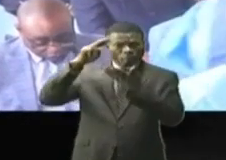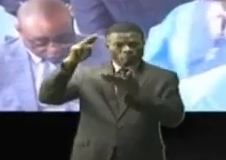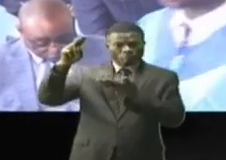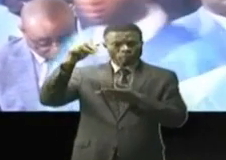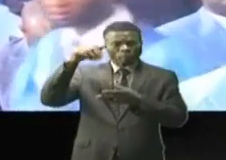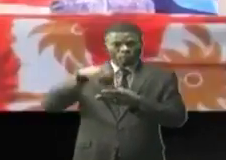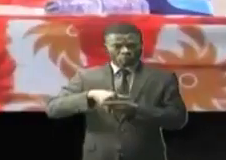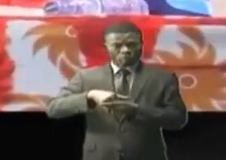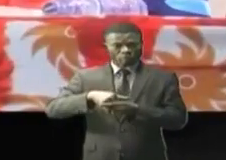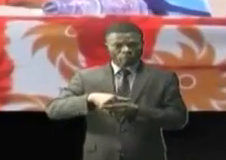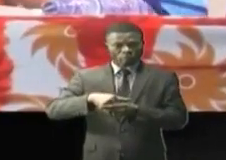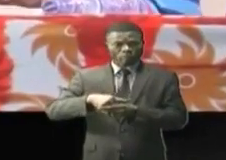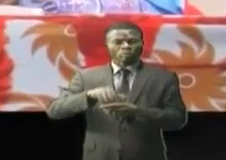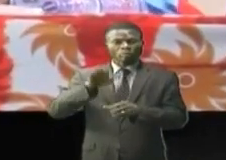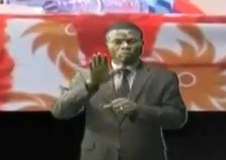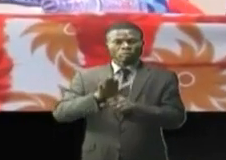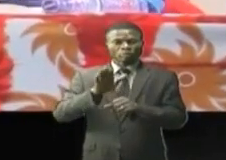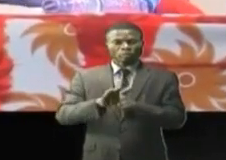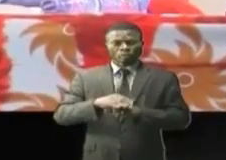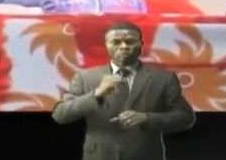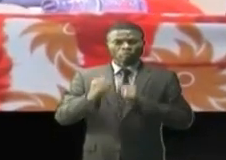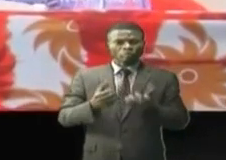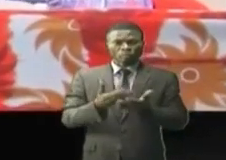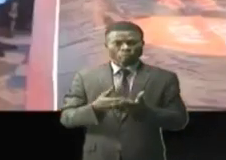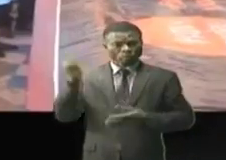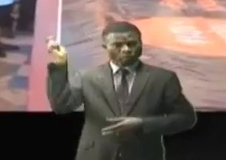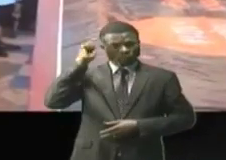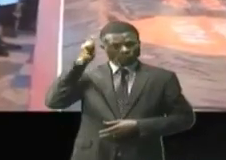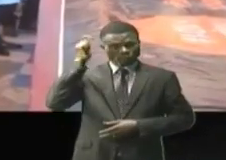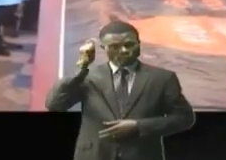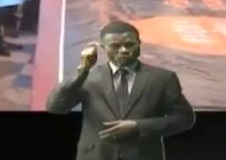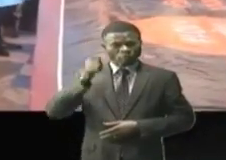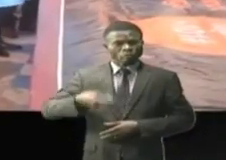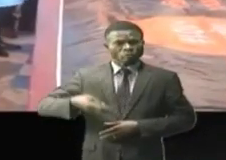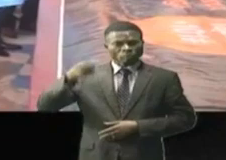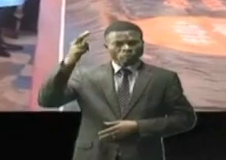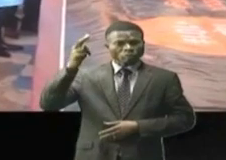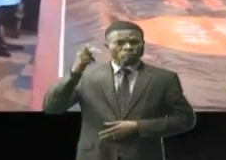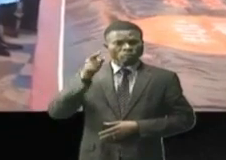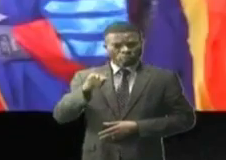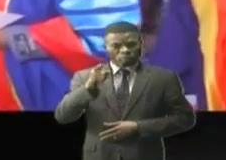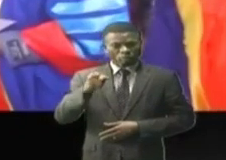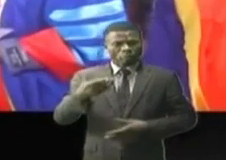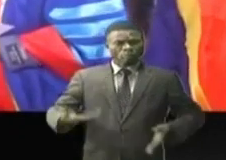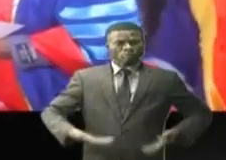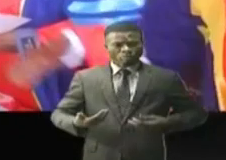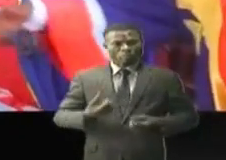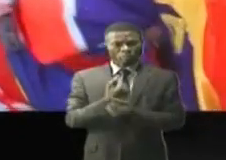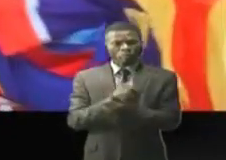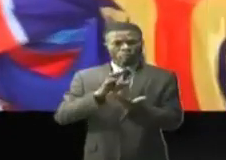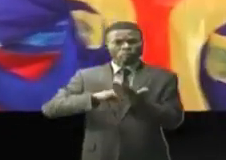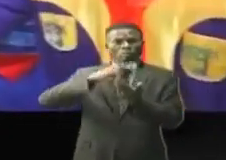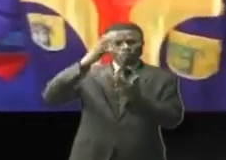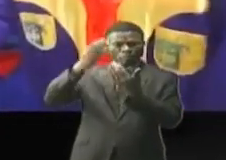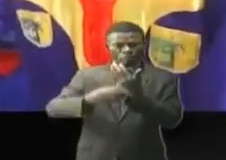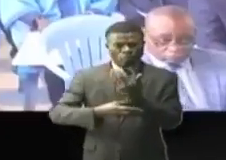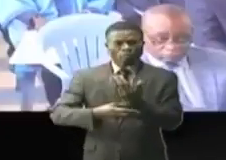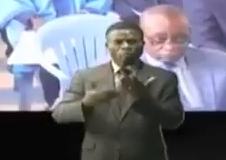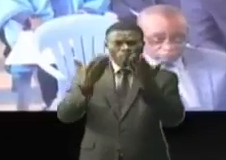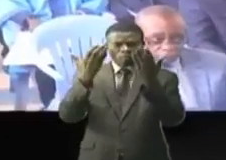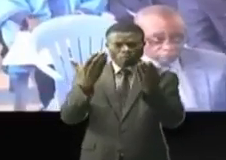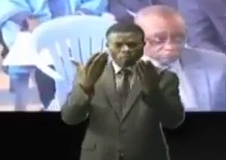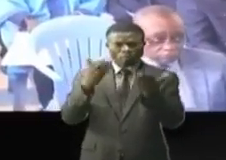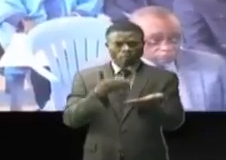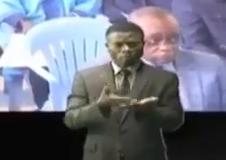travers l'effectivité des réformes engagées. Professeur ordinaire Frédéric Nyokamupangila, qui se réjouit du respect du calendrier académique,